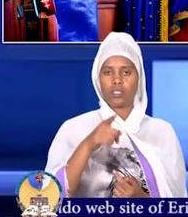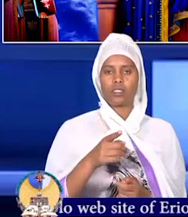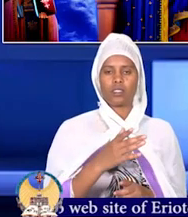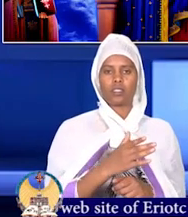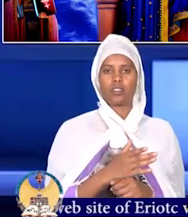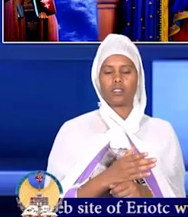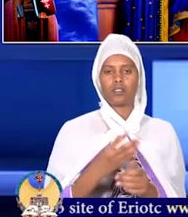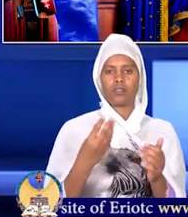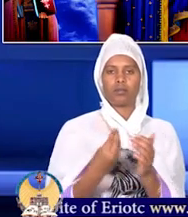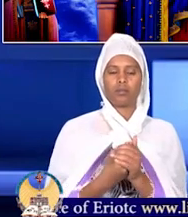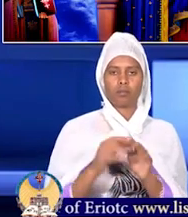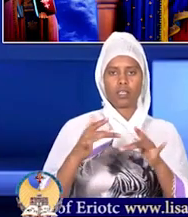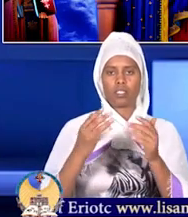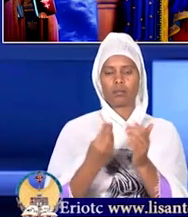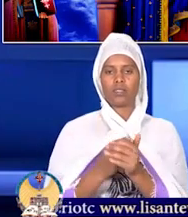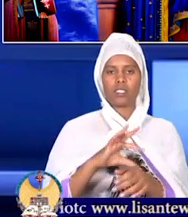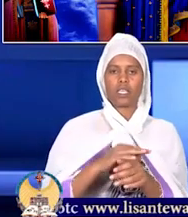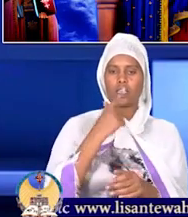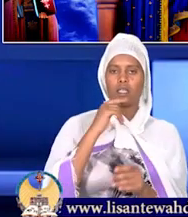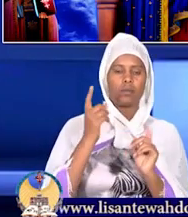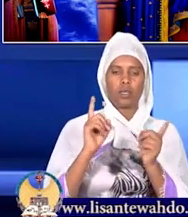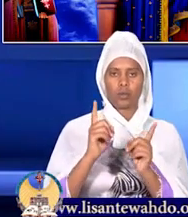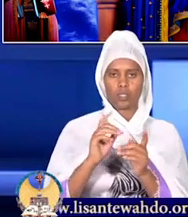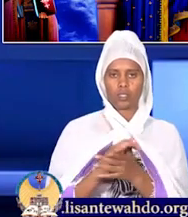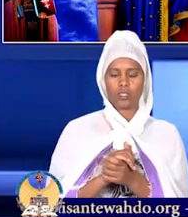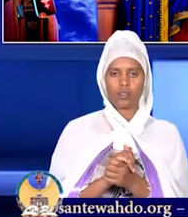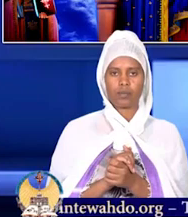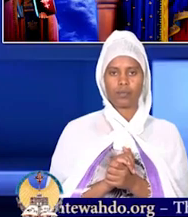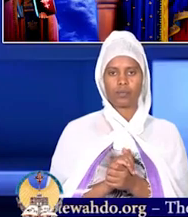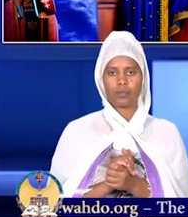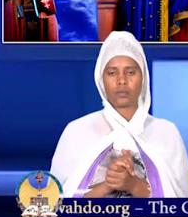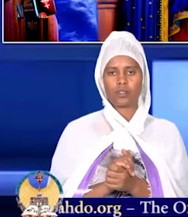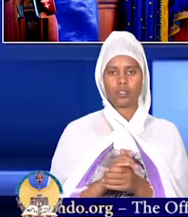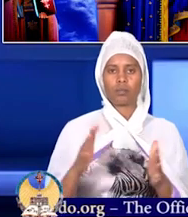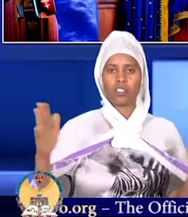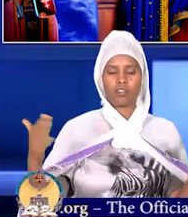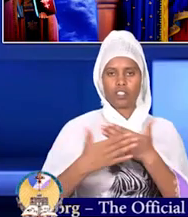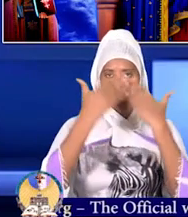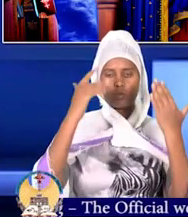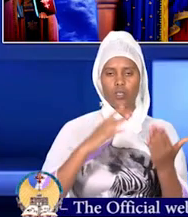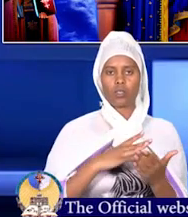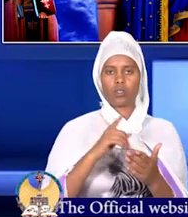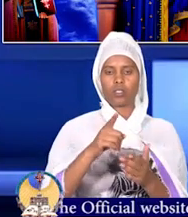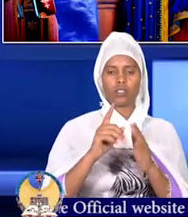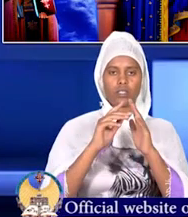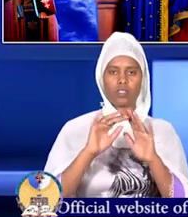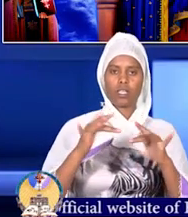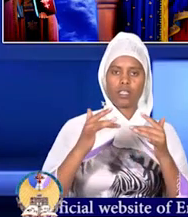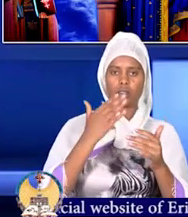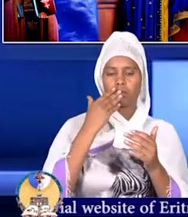أولو إتقلسنا مستقان دمنا يكونن أبي إفيسون معرافش الدشتة بنفسها فيه قليتس أخم